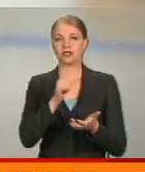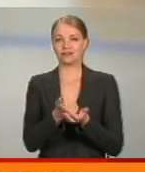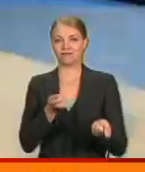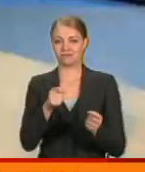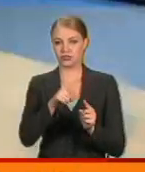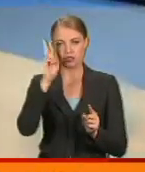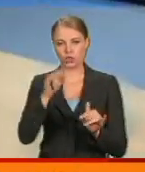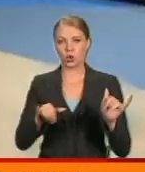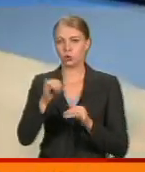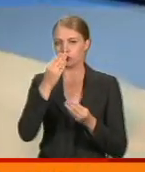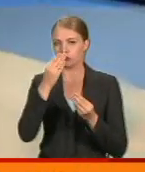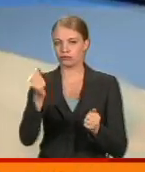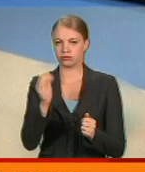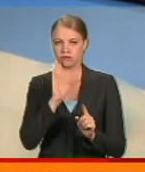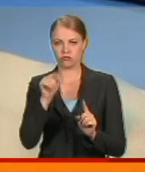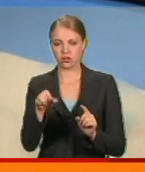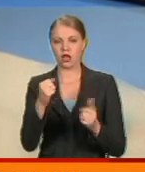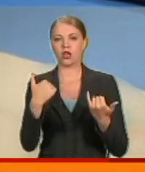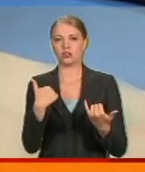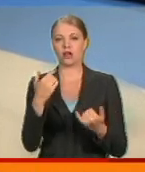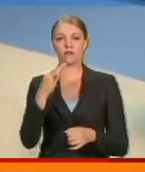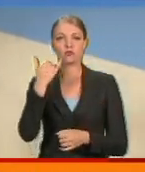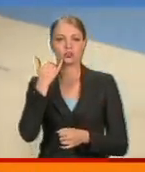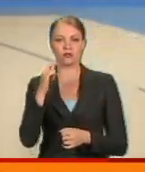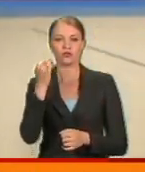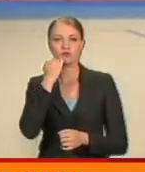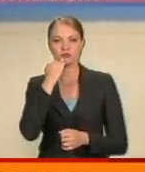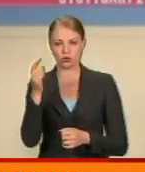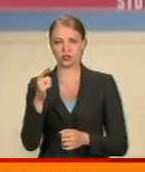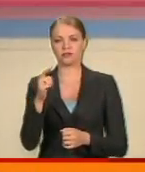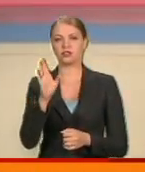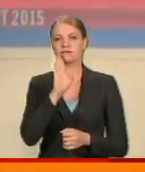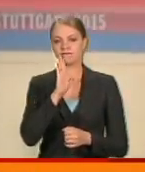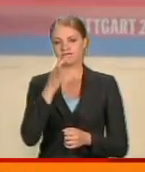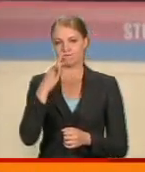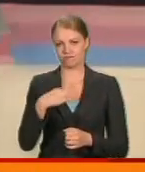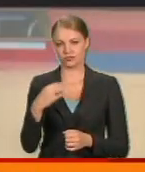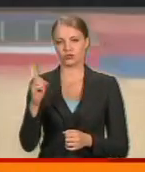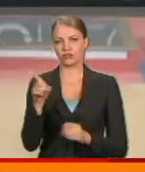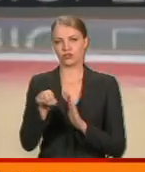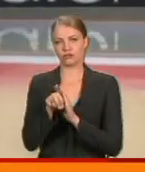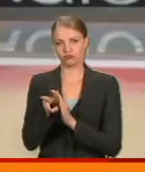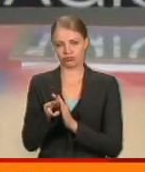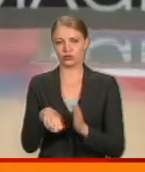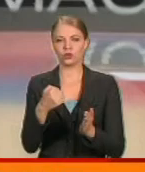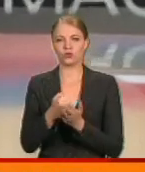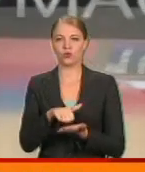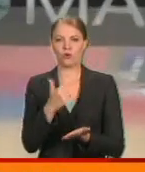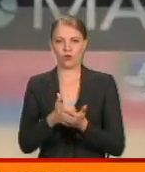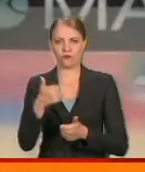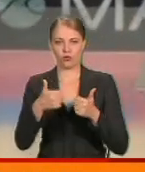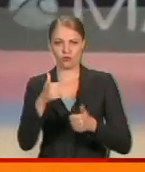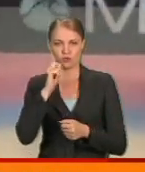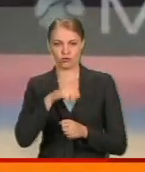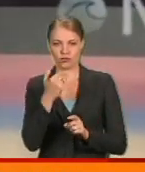не знали, куди поділася вихованиця. Та нам, телефоном із Москви, Елеонора зізналася, чкурнула до головної